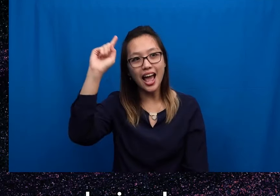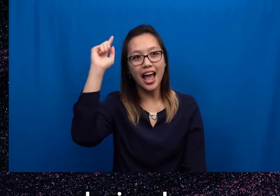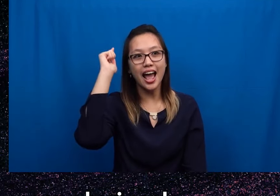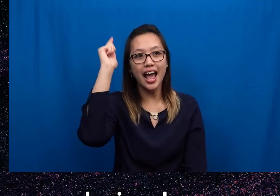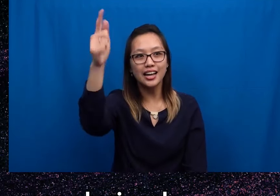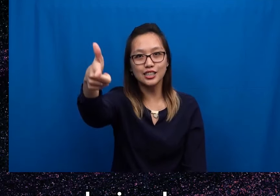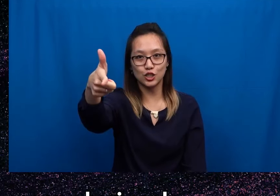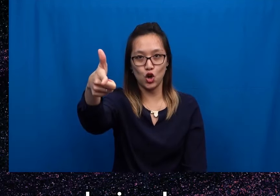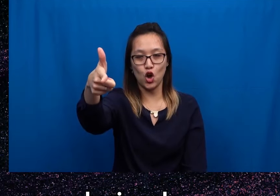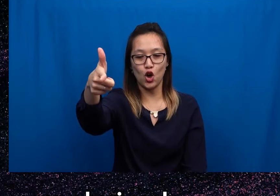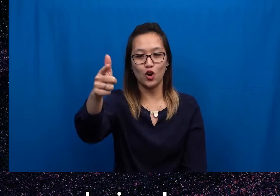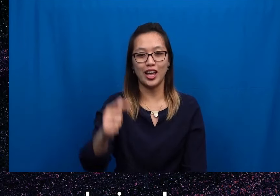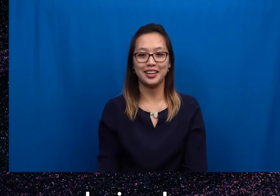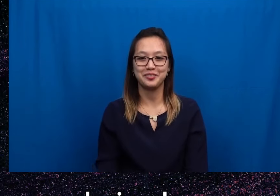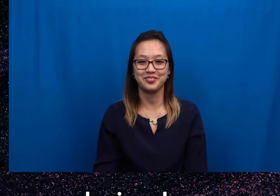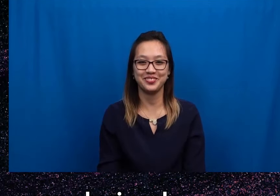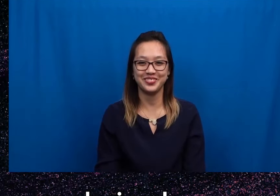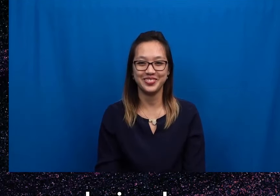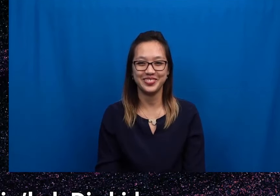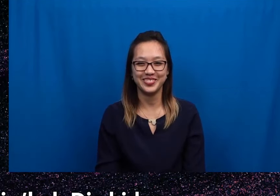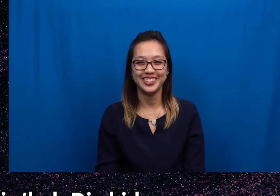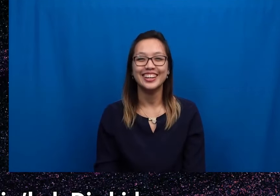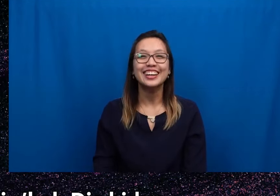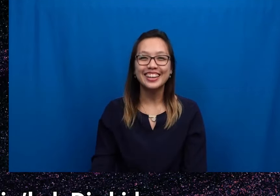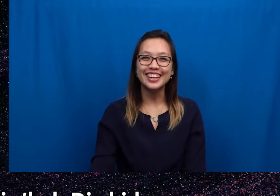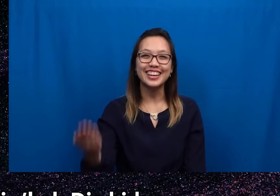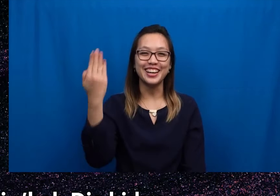hari esok.